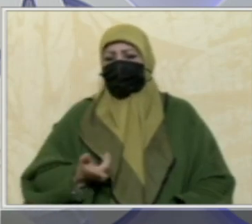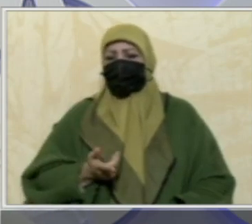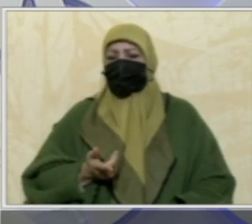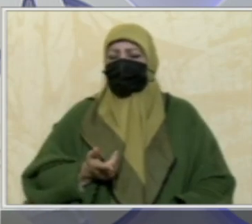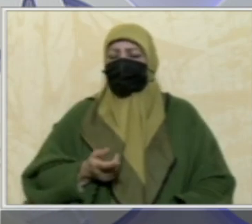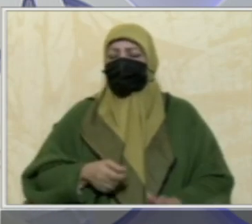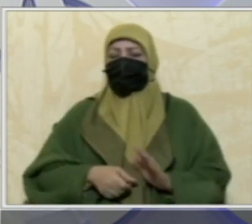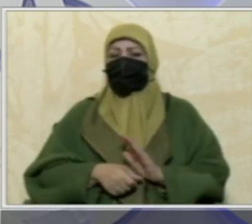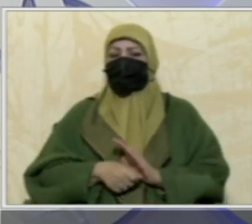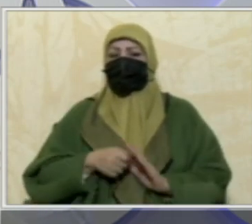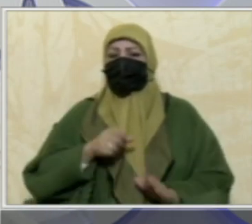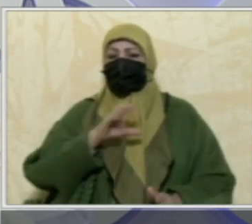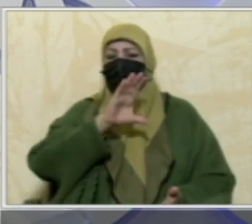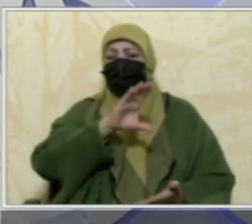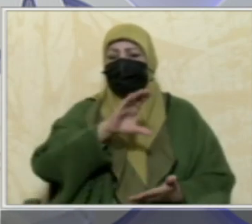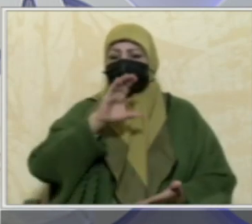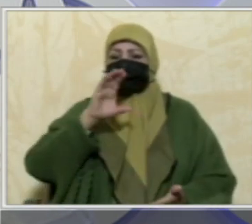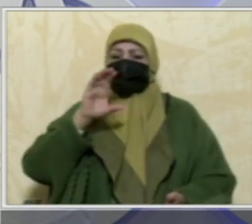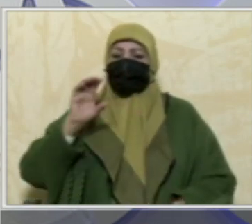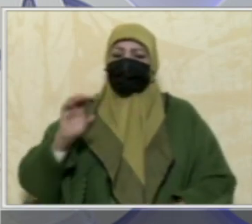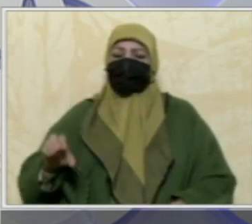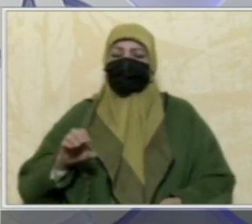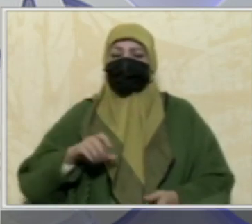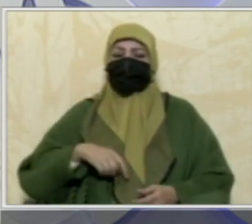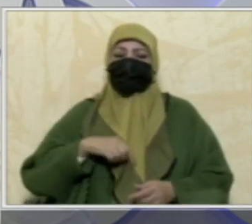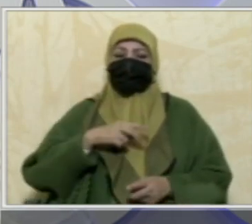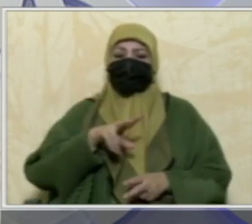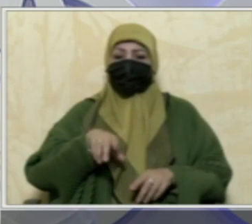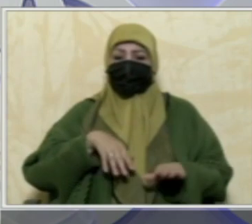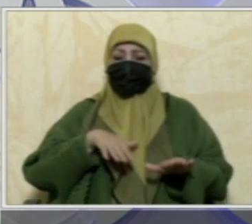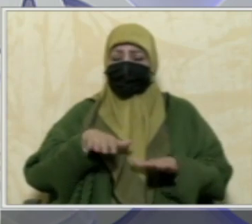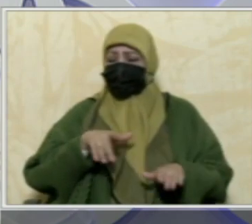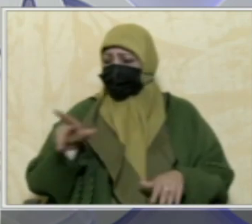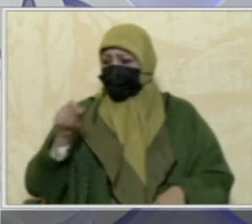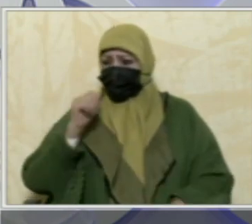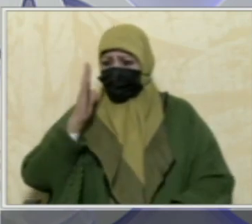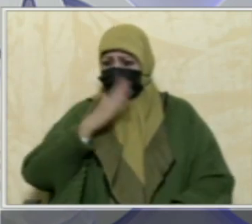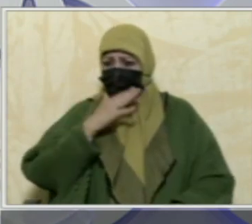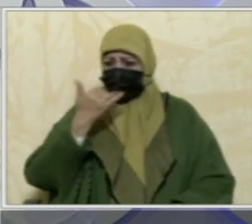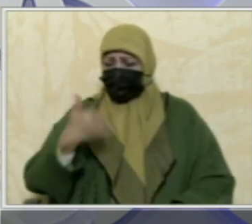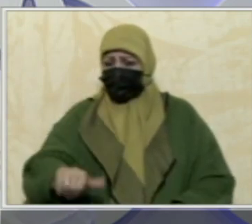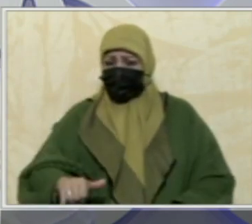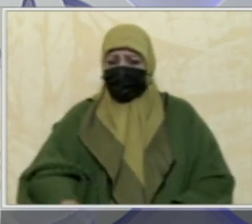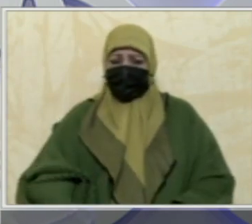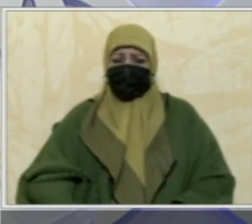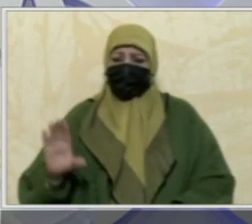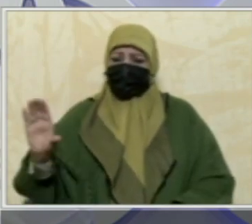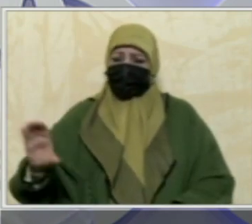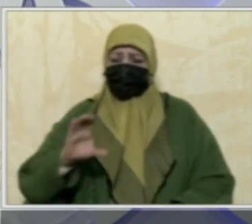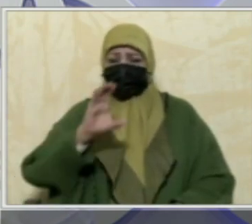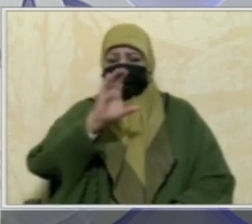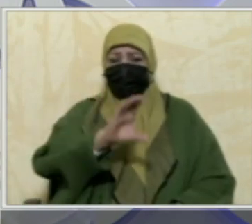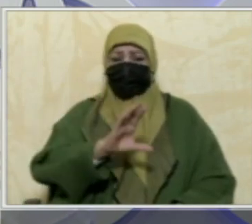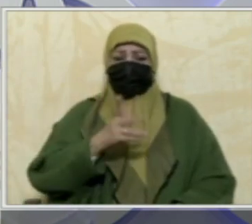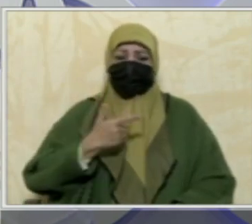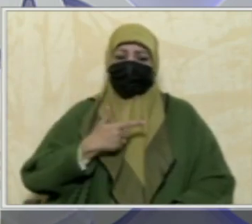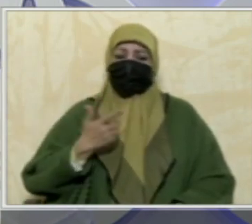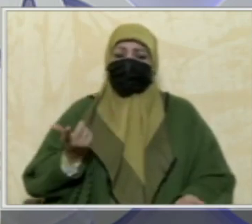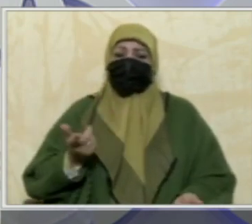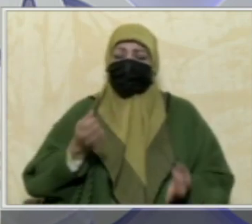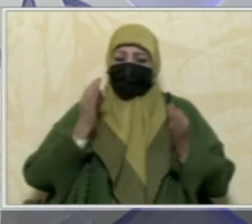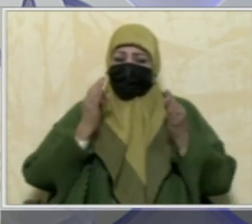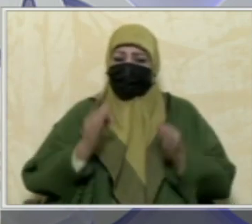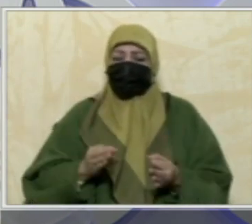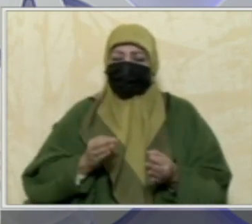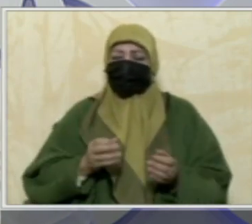معامله انت تعلم انك غير قادر على السداد وليس في امر ضروري يعني ربما يقال يجوز الاستدانه في الامر